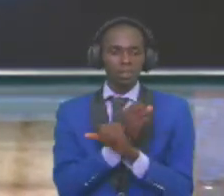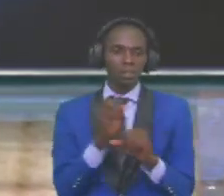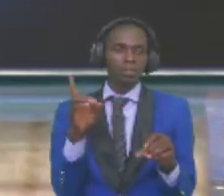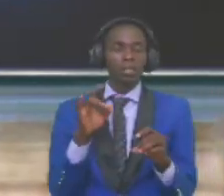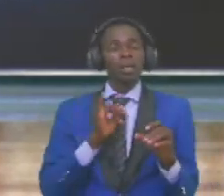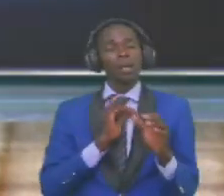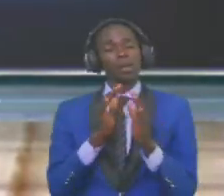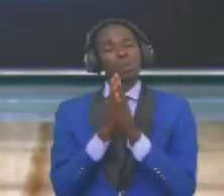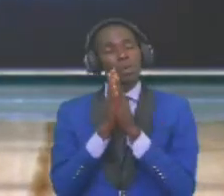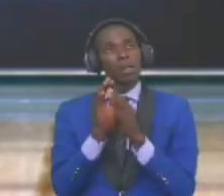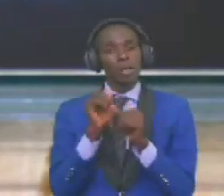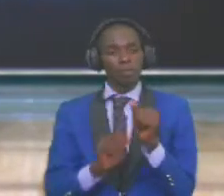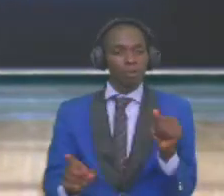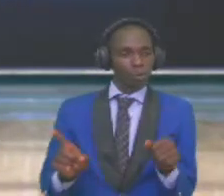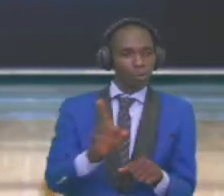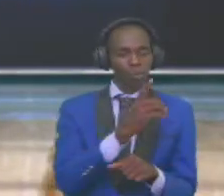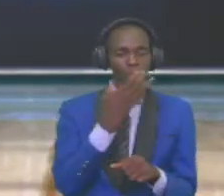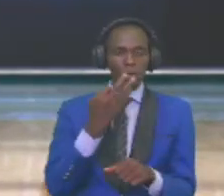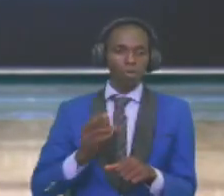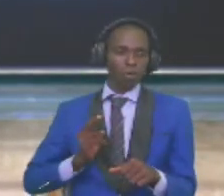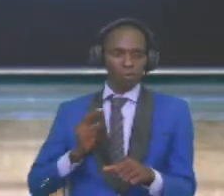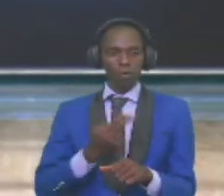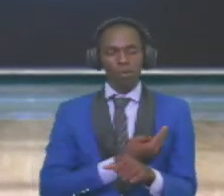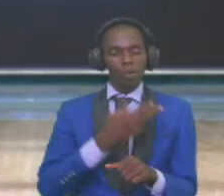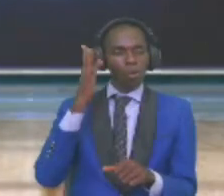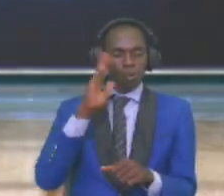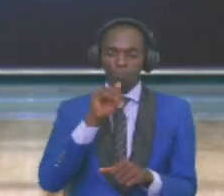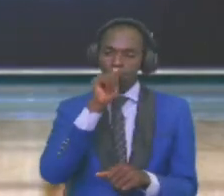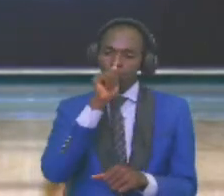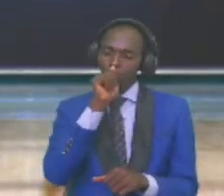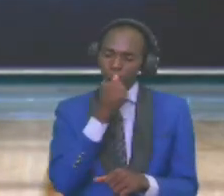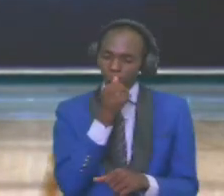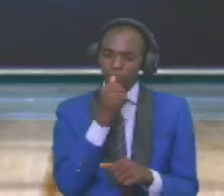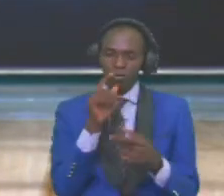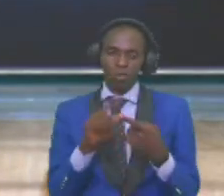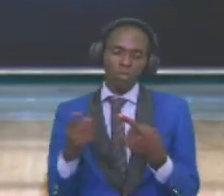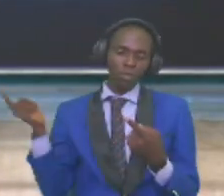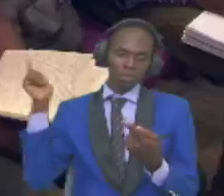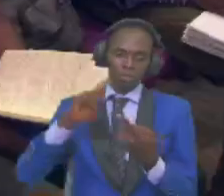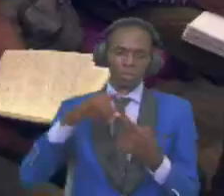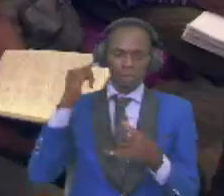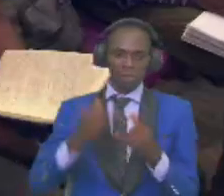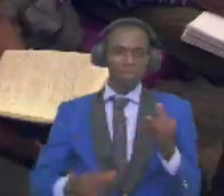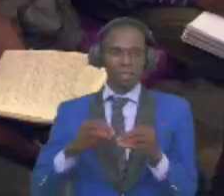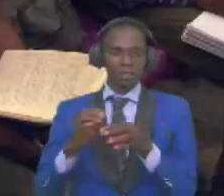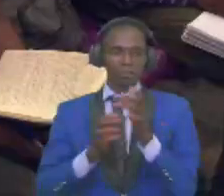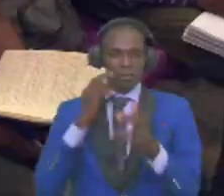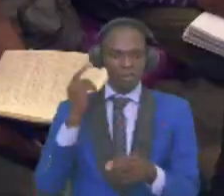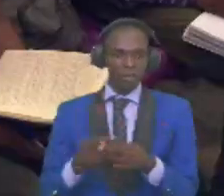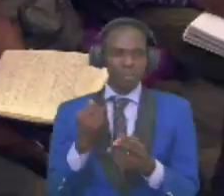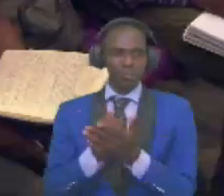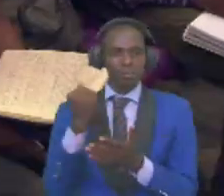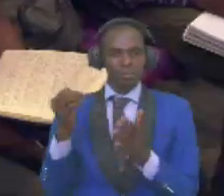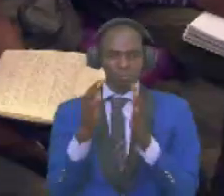je prie que chacun de new pc verts juste à la fin au nom de